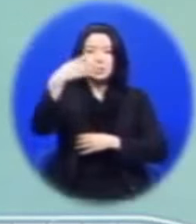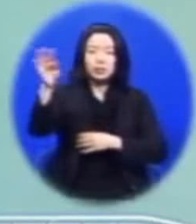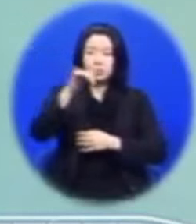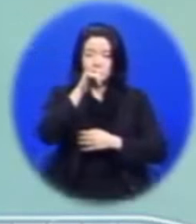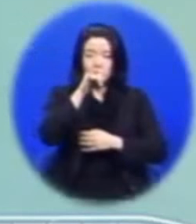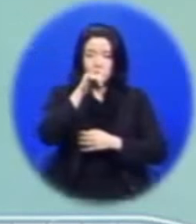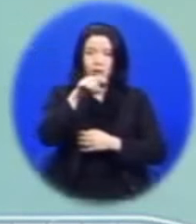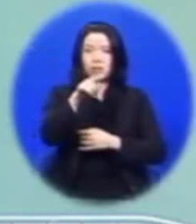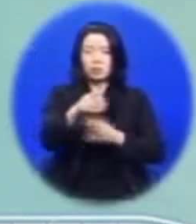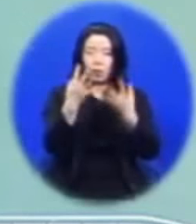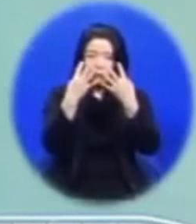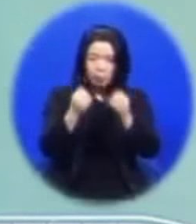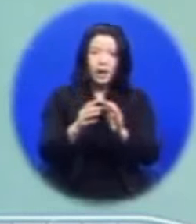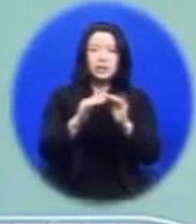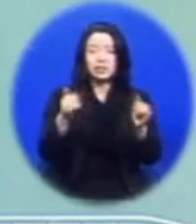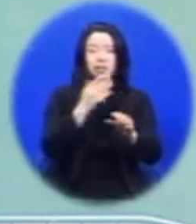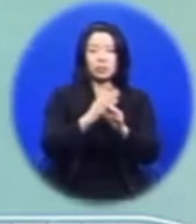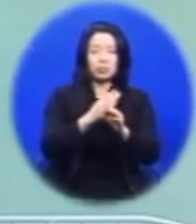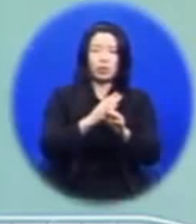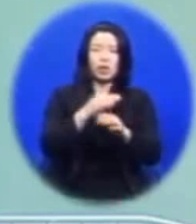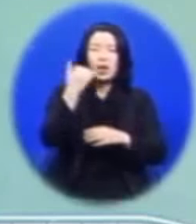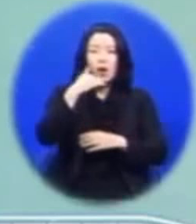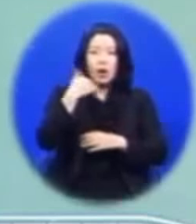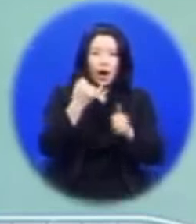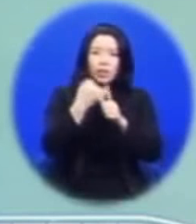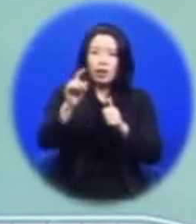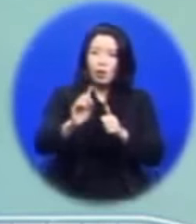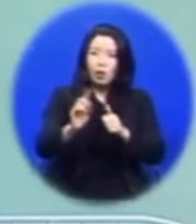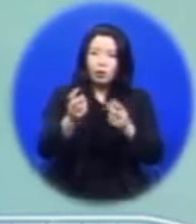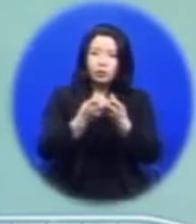많은 사람 중에 다 손수건 흔들고 있는데